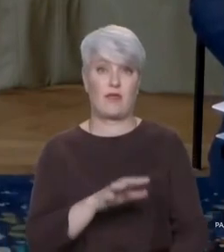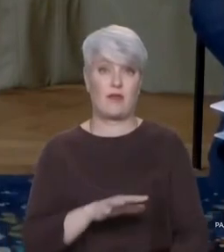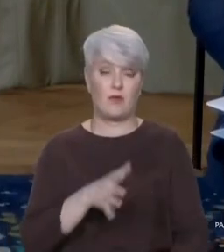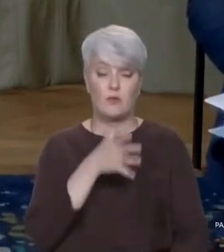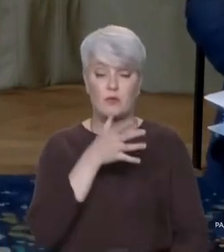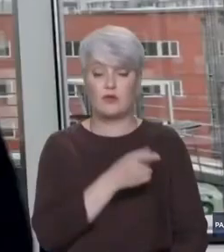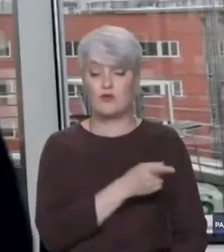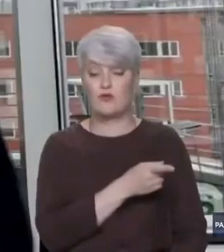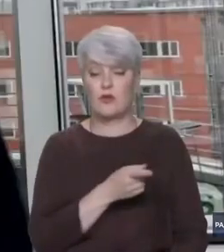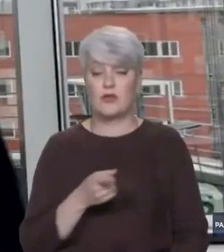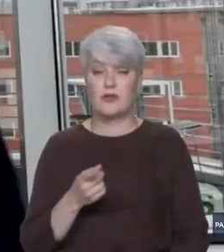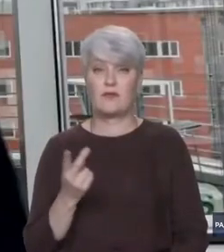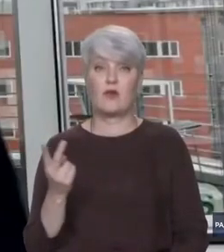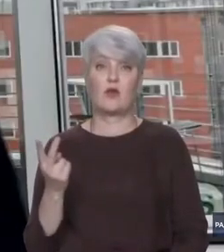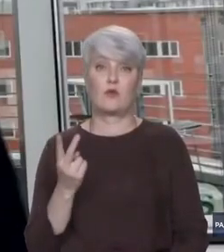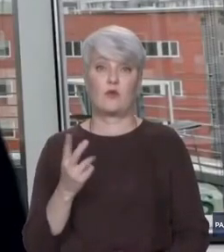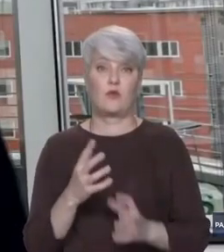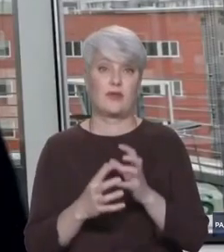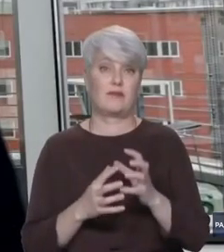війни